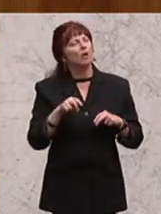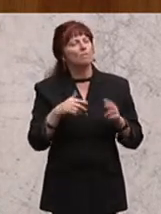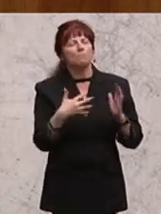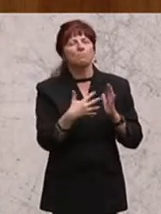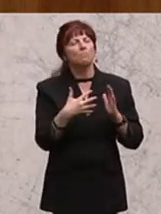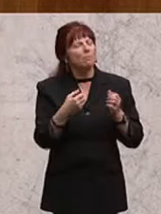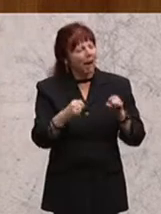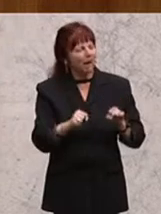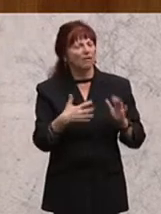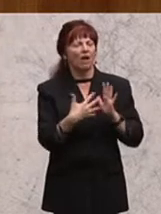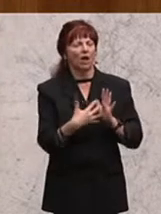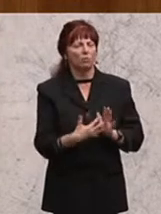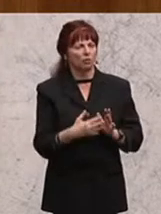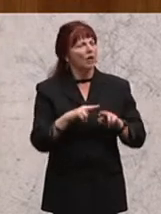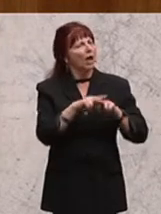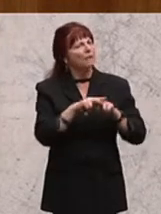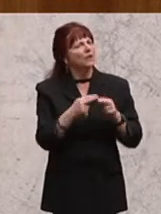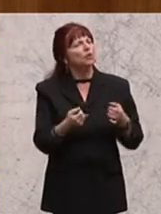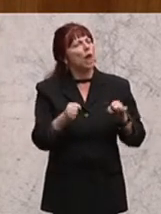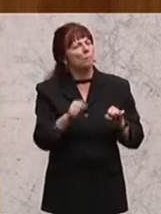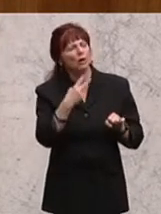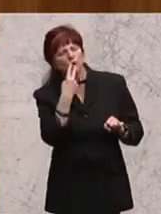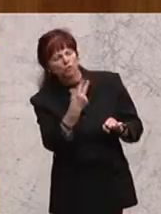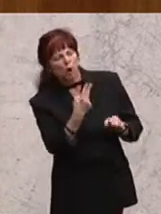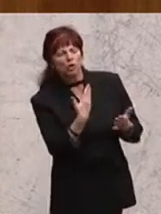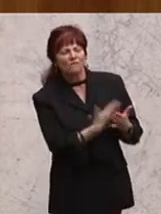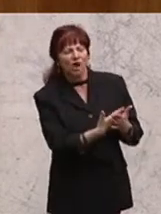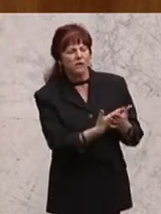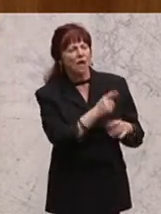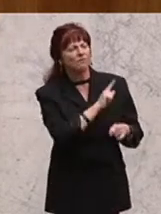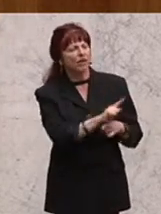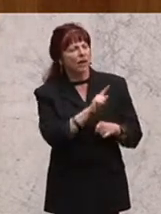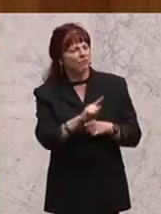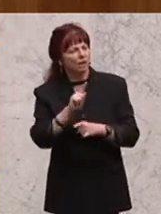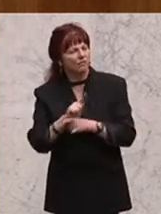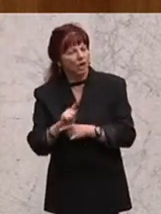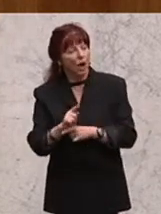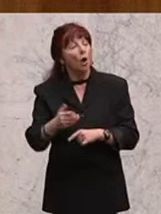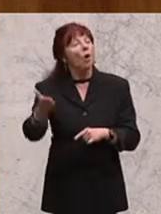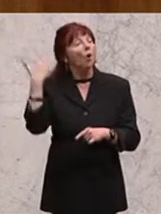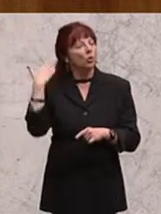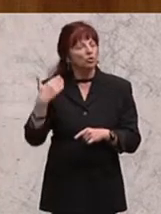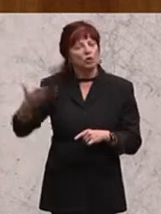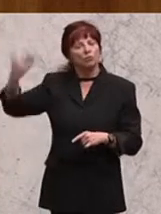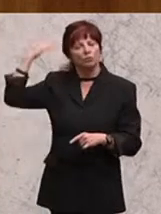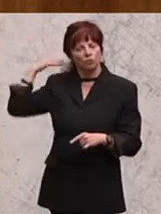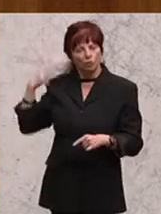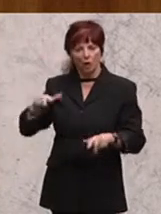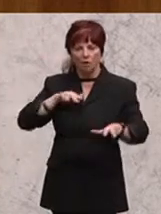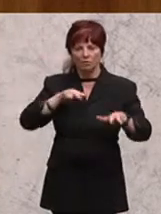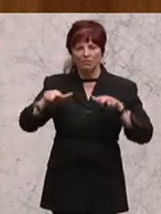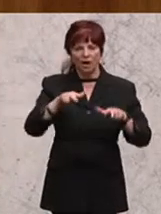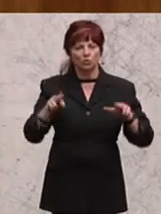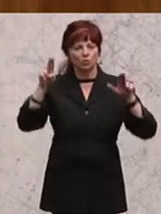geprüft, welche Verfehlungen vorliegen. Und unter anderem wurde der ehemalige Verwaltungsrat, HETA